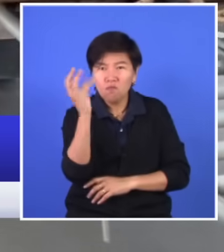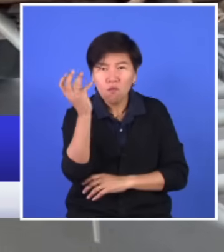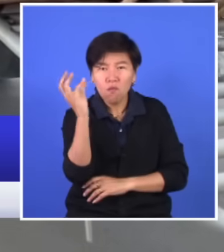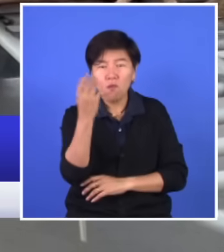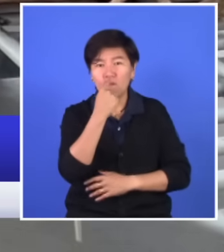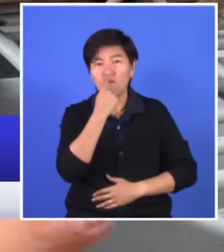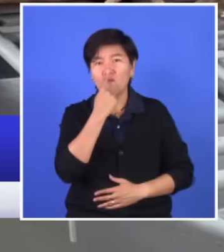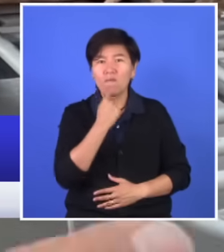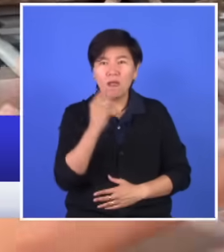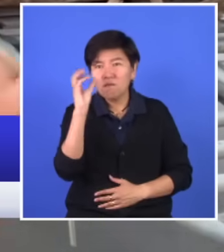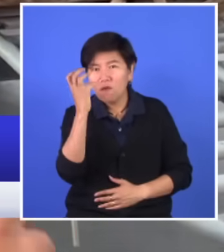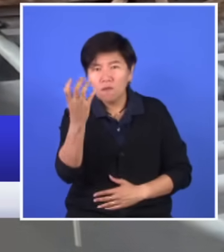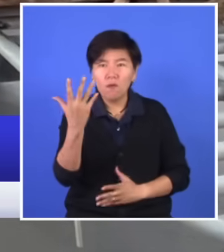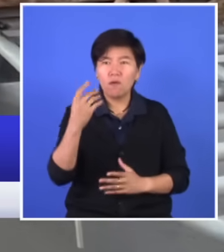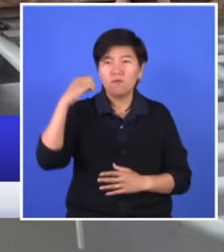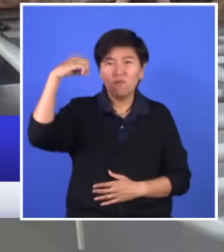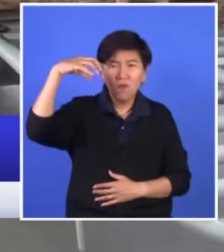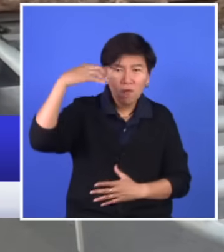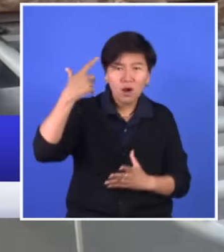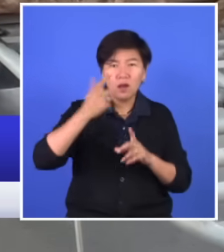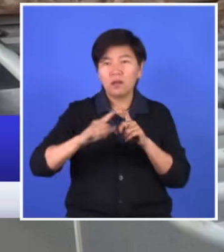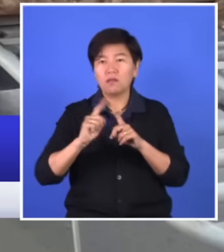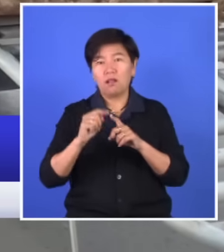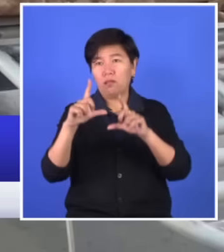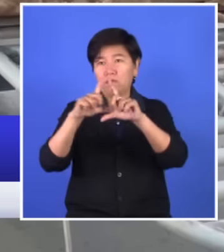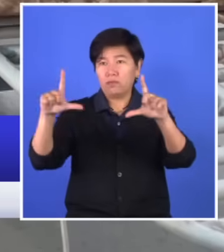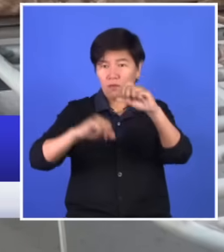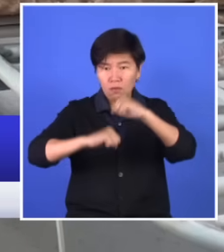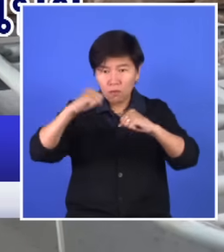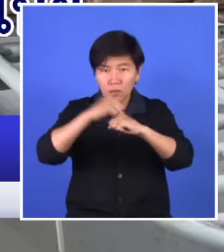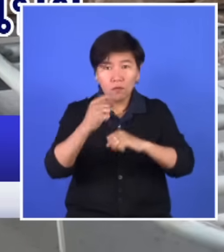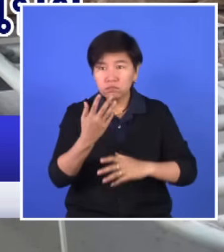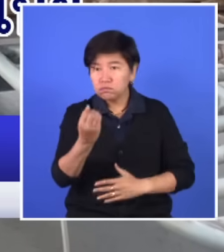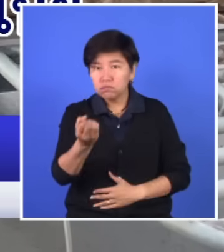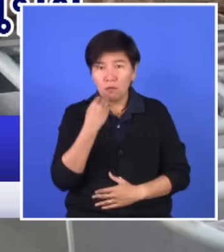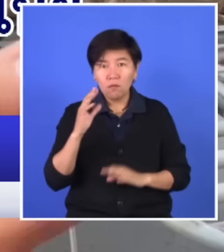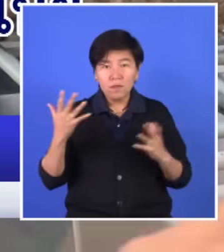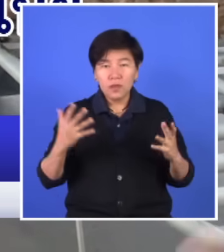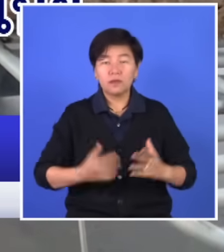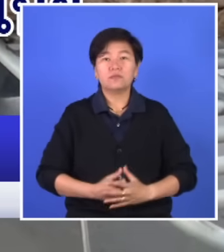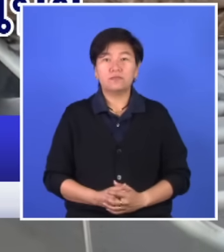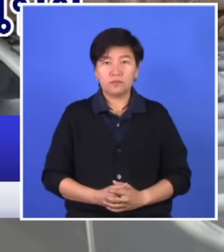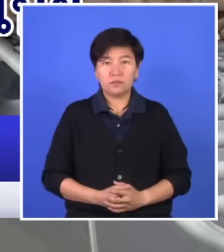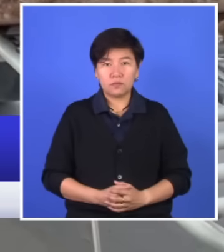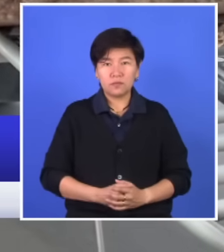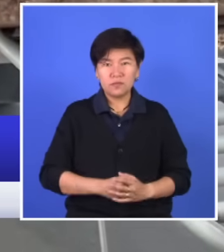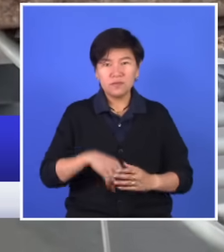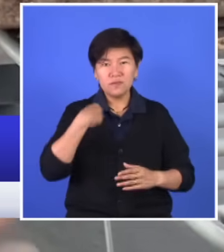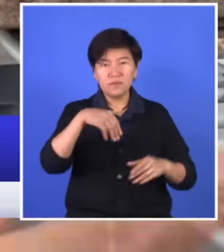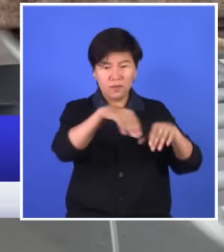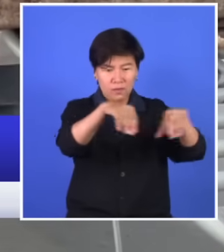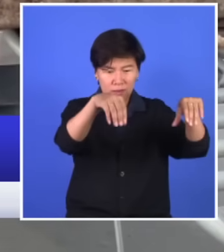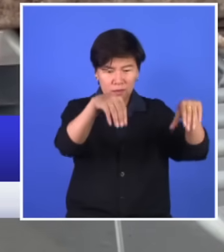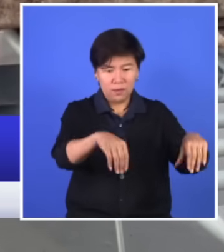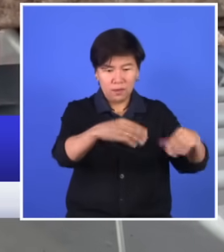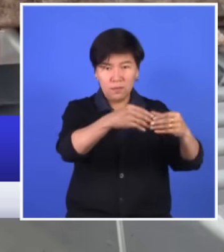เเรียกอุปกรณ์ที่บ่งบอกว่ามีการก่อสร้างใช่แล้วก็เอ่อห้ามวิ่งที่เอาแบอร์มาตั้งเนี่ยพอ